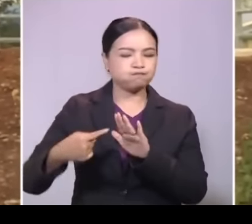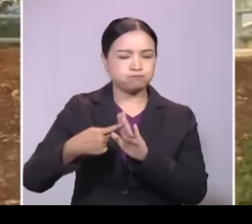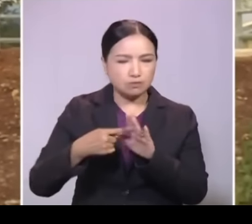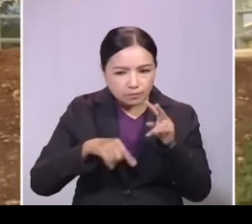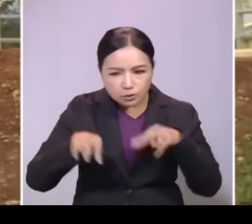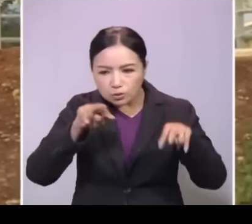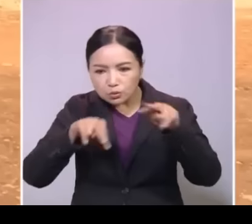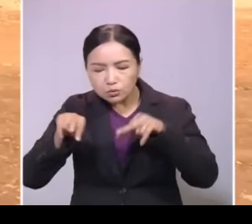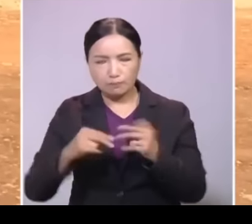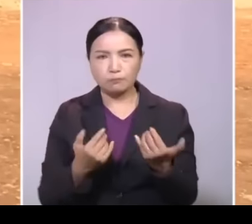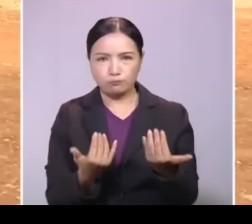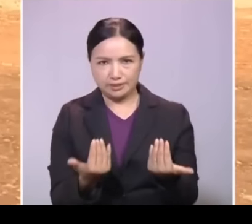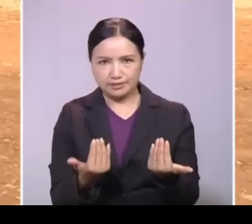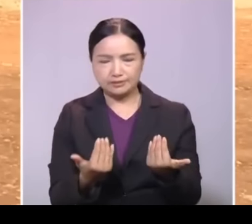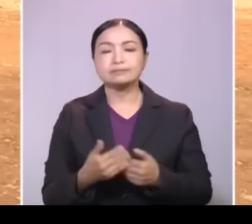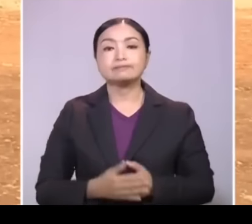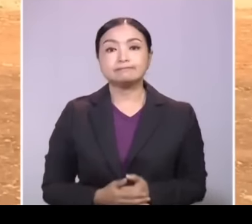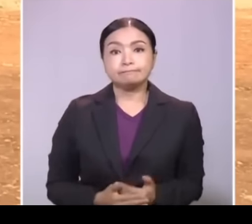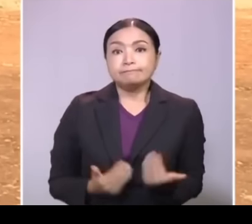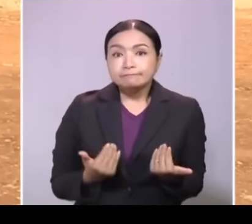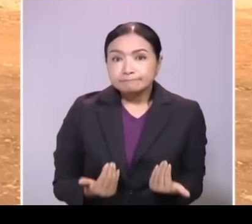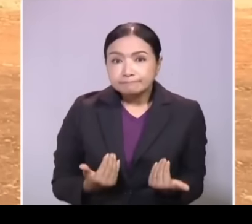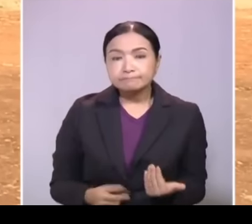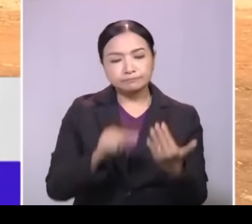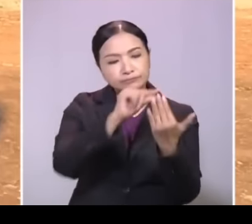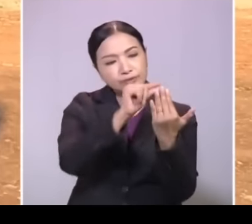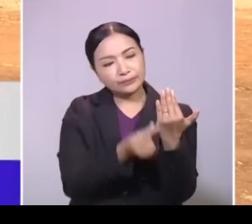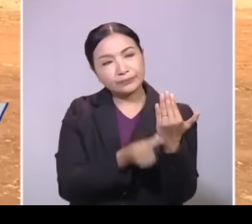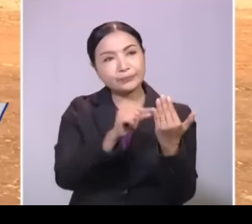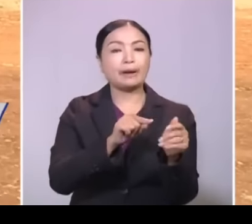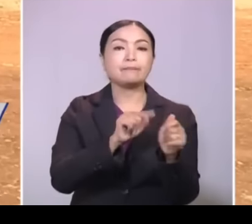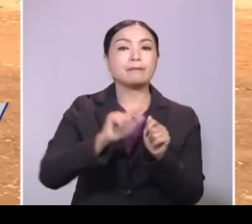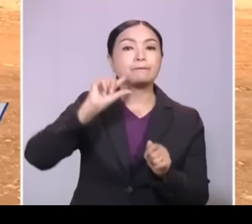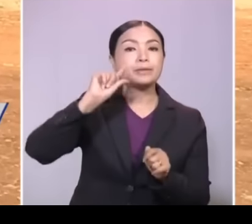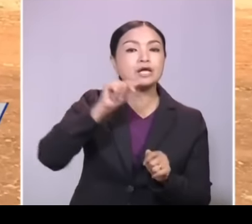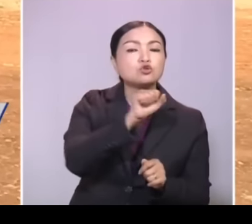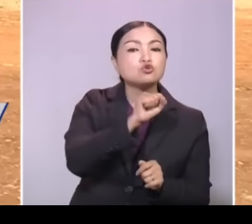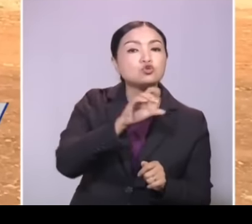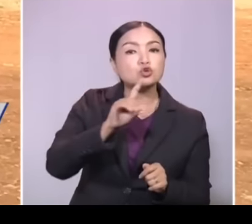การณ์รุนแรงขึ้นครับครับสถานการณ์ชายแดนด้านอำเภอแม่สอดจังหวั